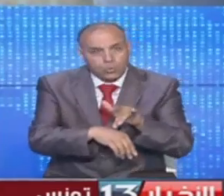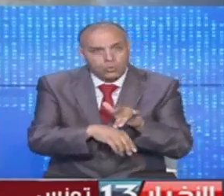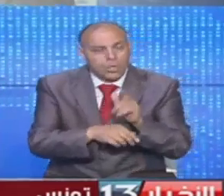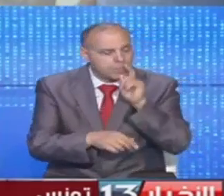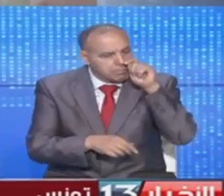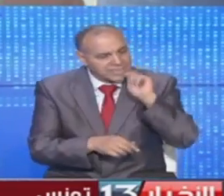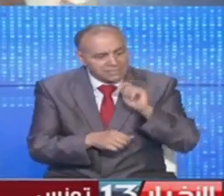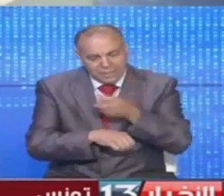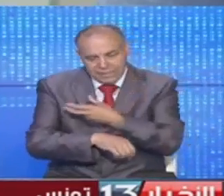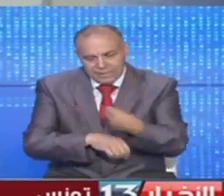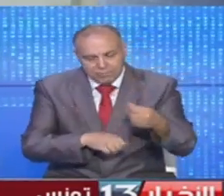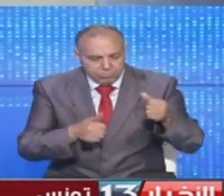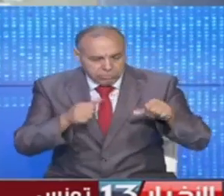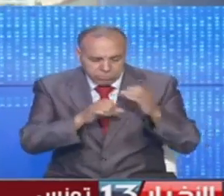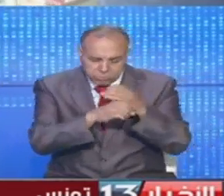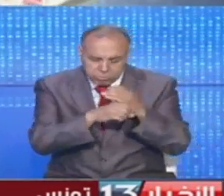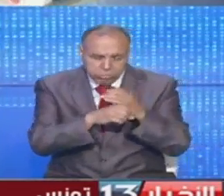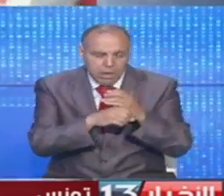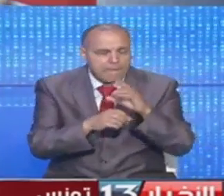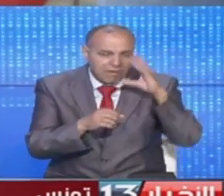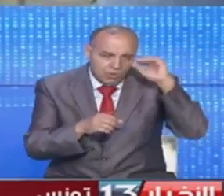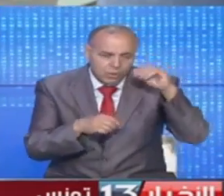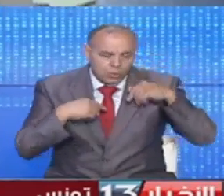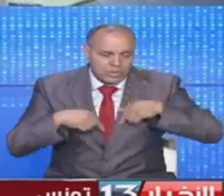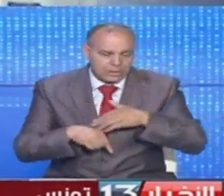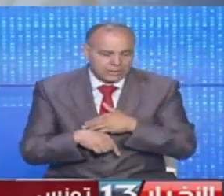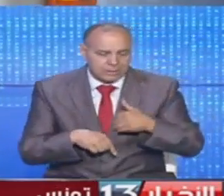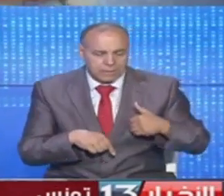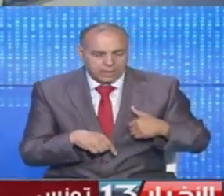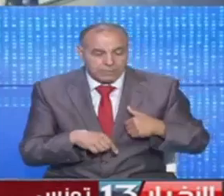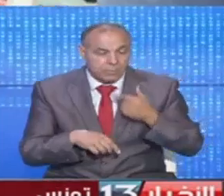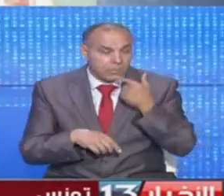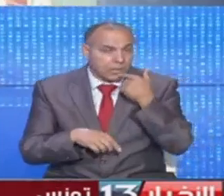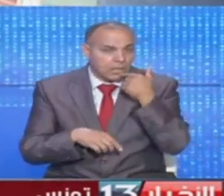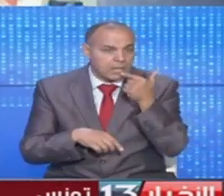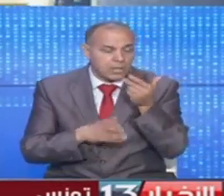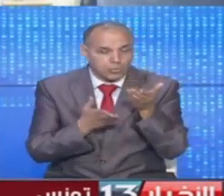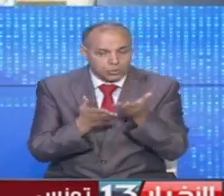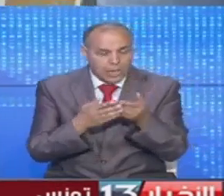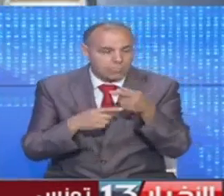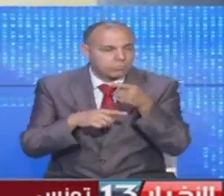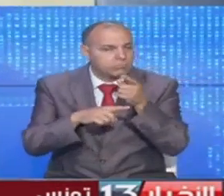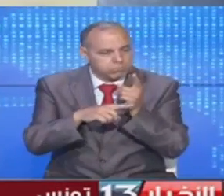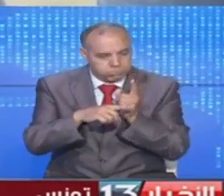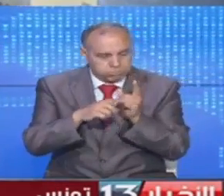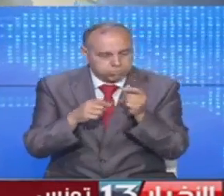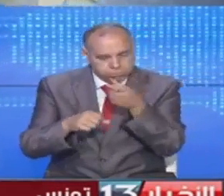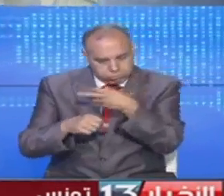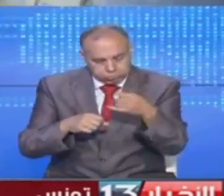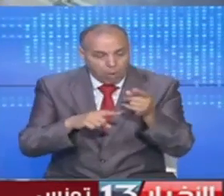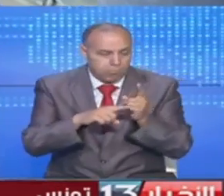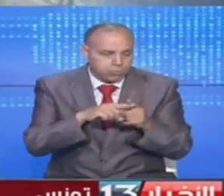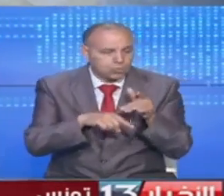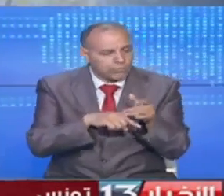إخضاعه للتحليل بالتنسيق مع المصالح المختصة بوزارة الصحة العمومية، وجاءت نتيجة التحليل